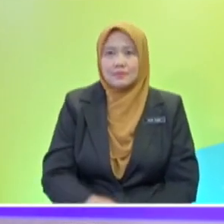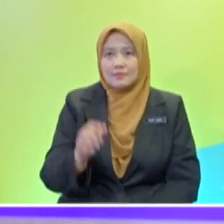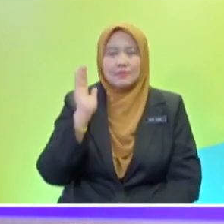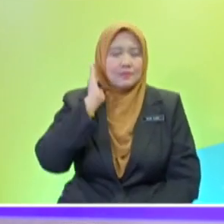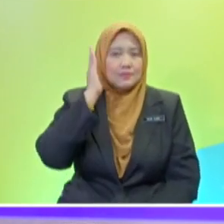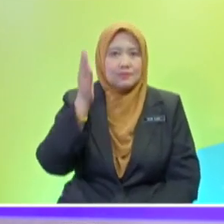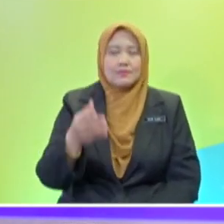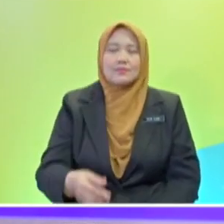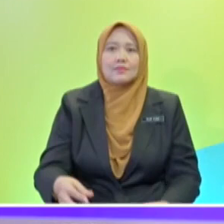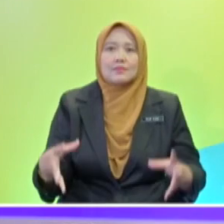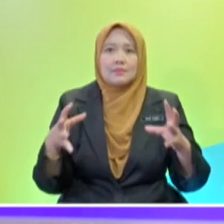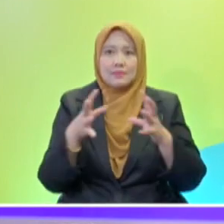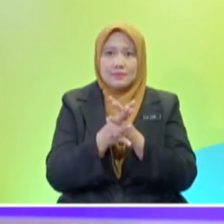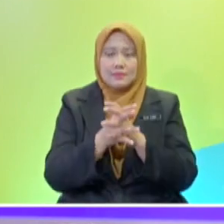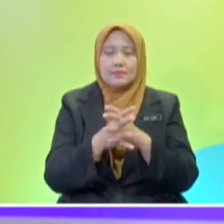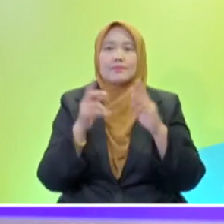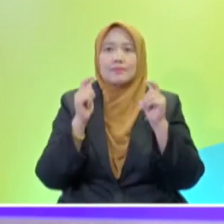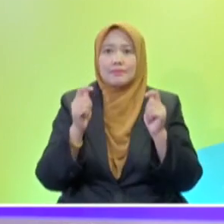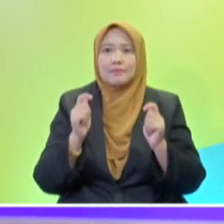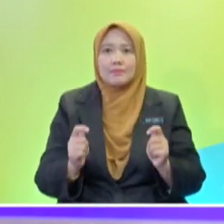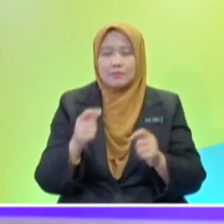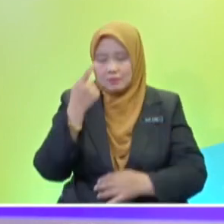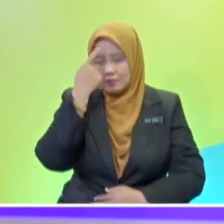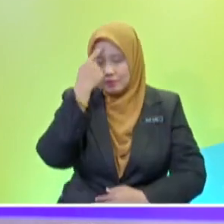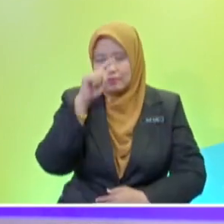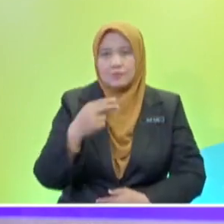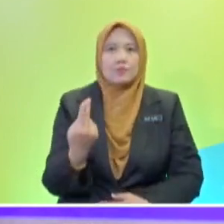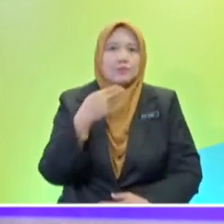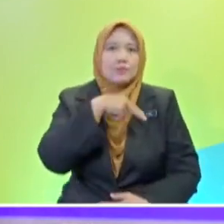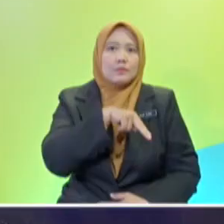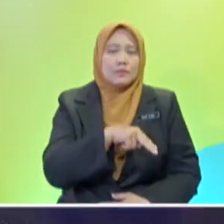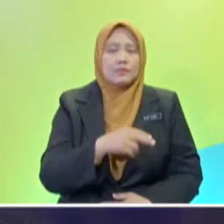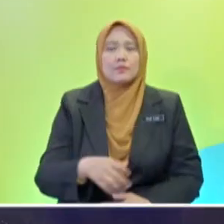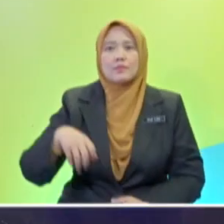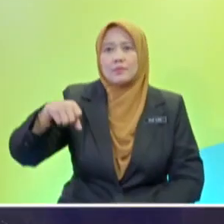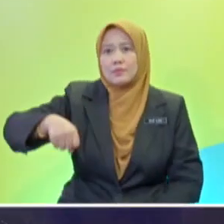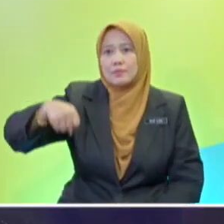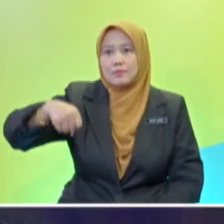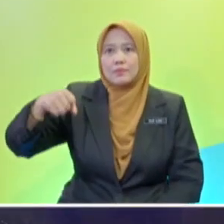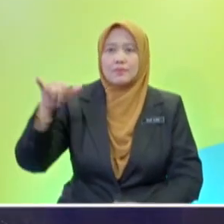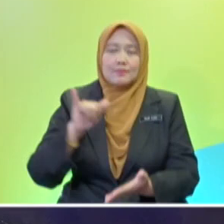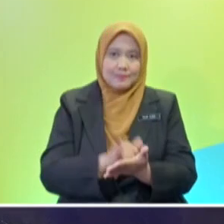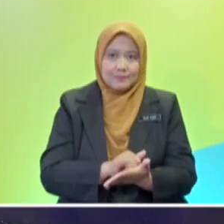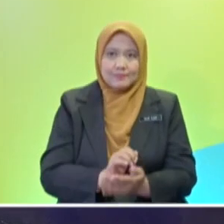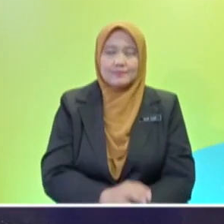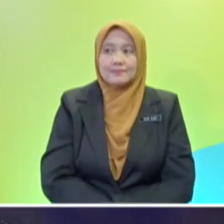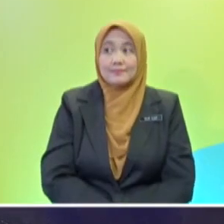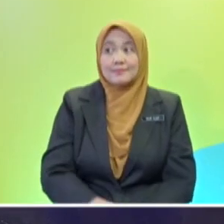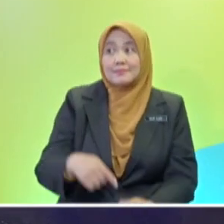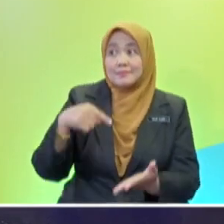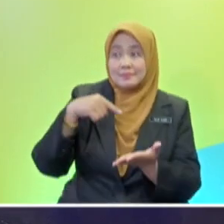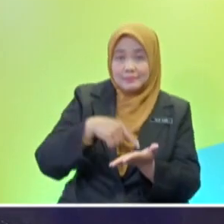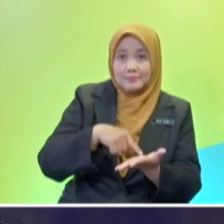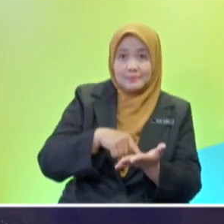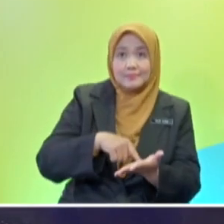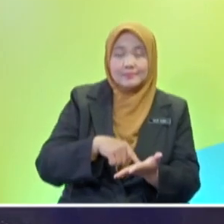bidang ataupun teknik untuk mengasihkan bek tersebut nah tengok dikasih ini ini adalah cewek yang kita akan hasilkan